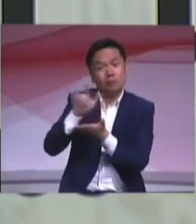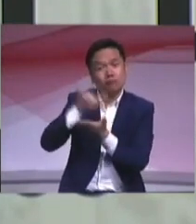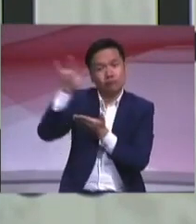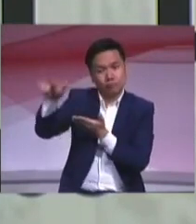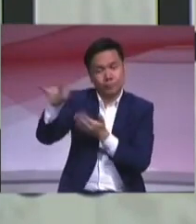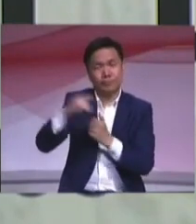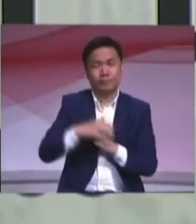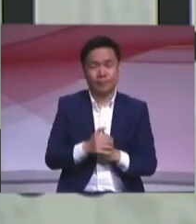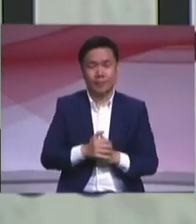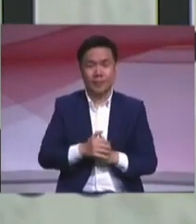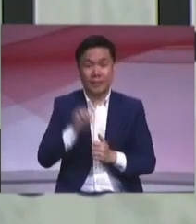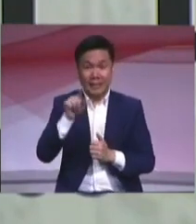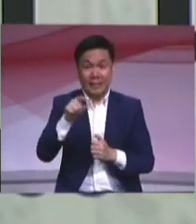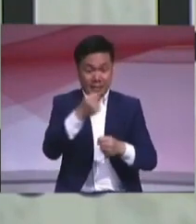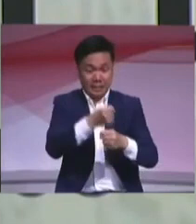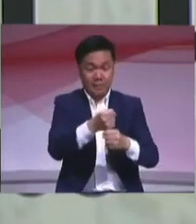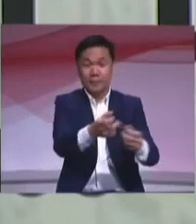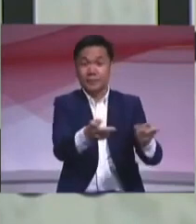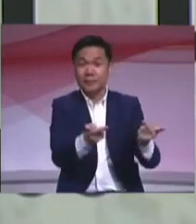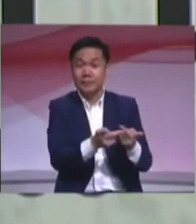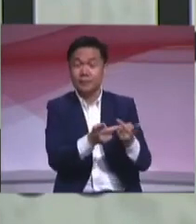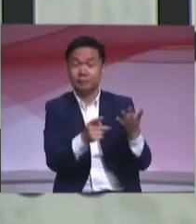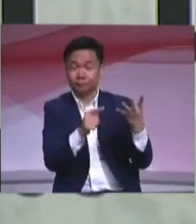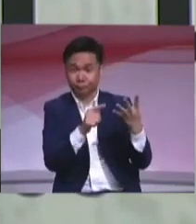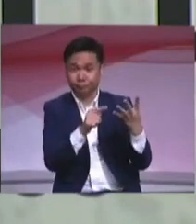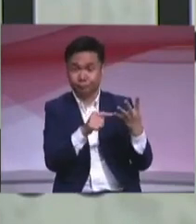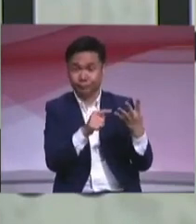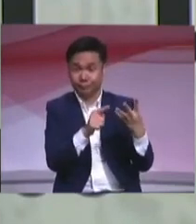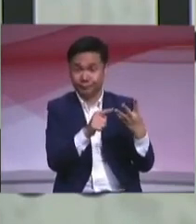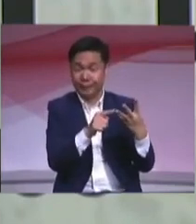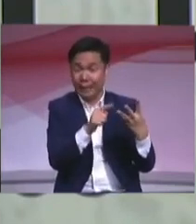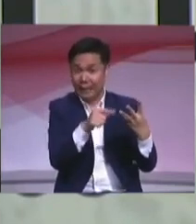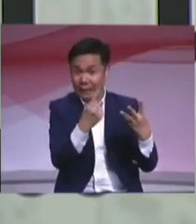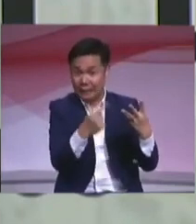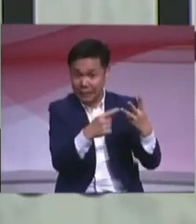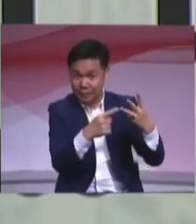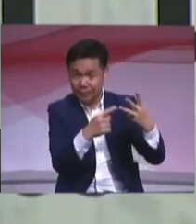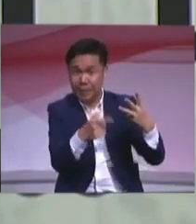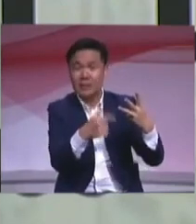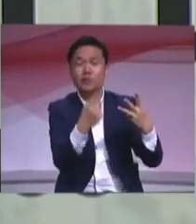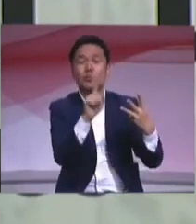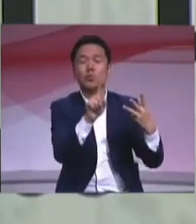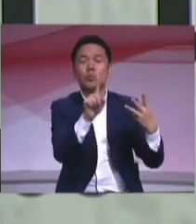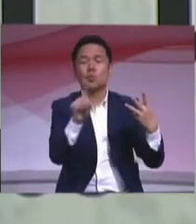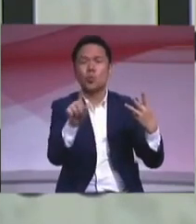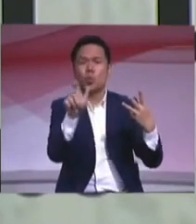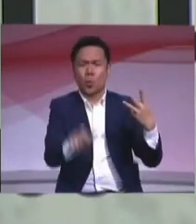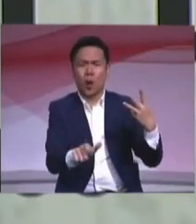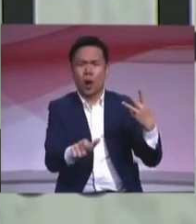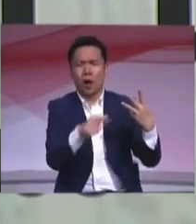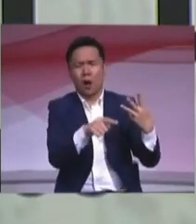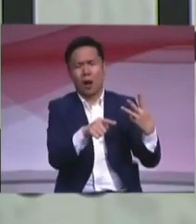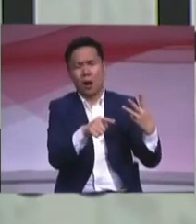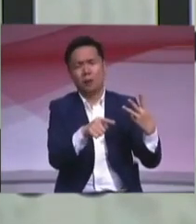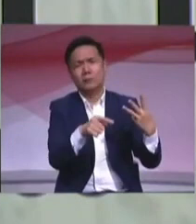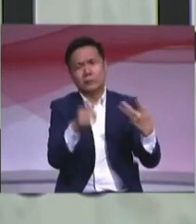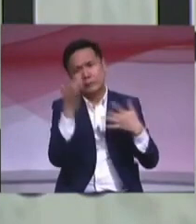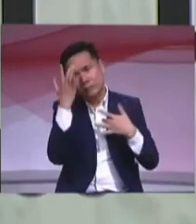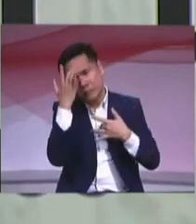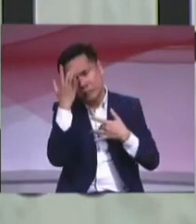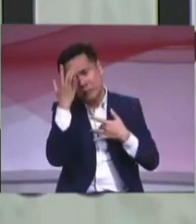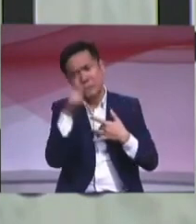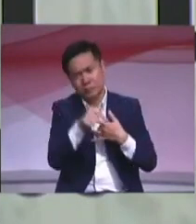Saringan seterusnya di tempat kerja kes indeks mendapati seramai 111 bagi individu dikesan